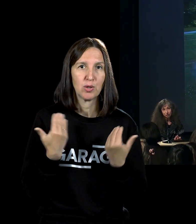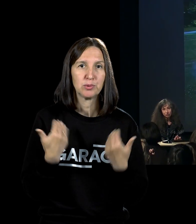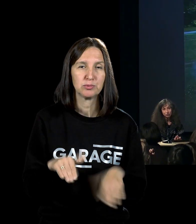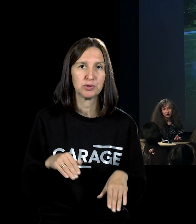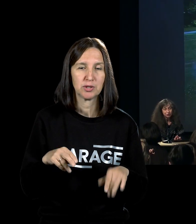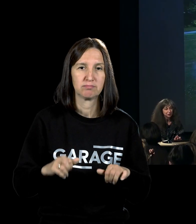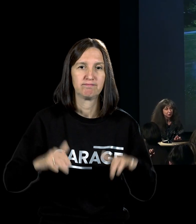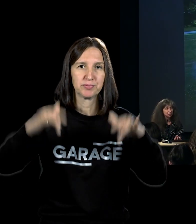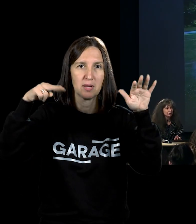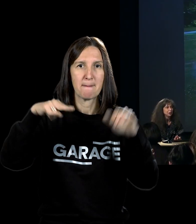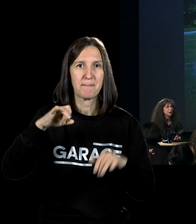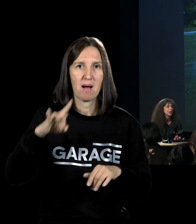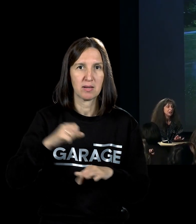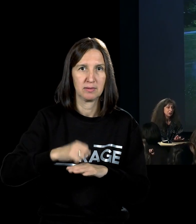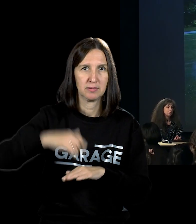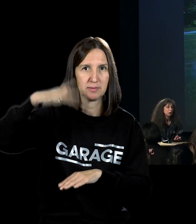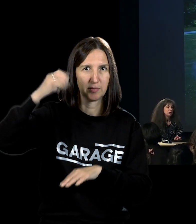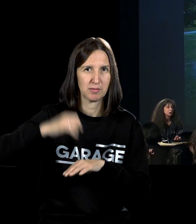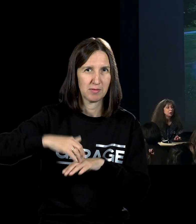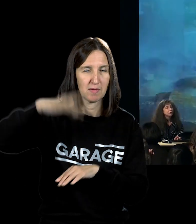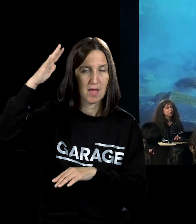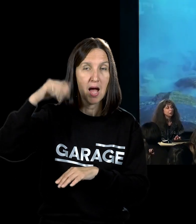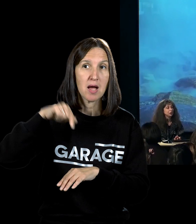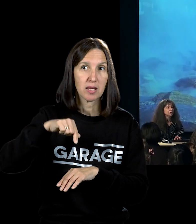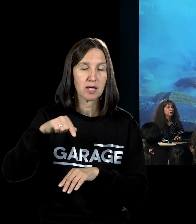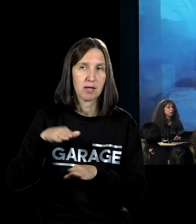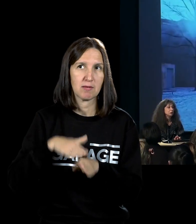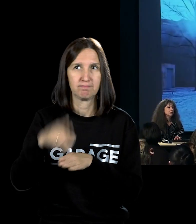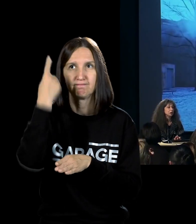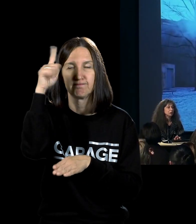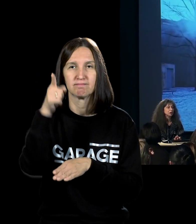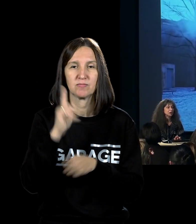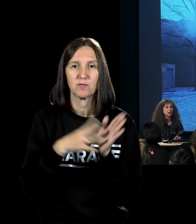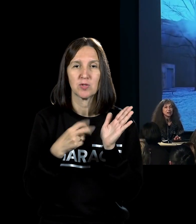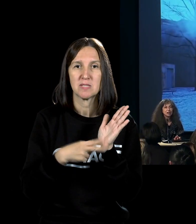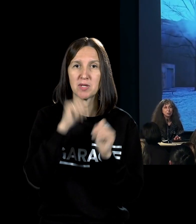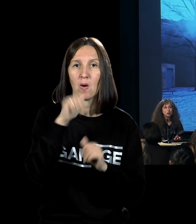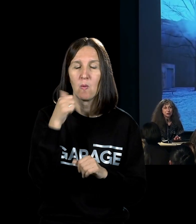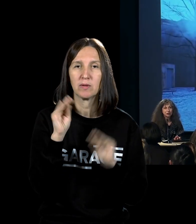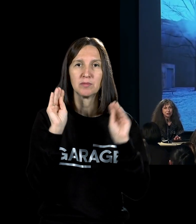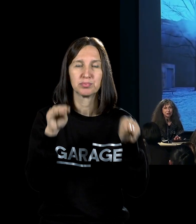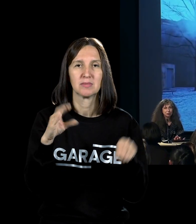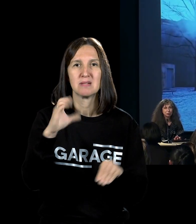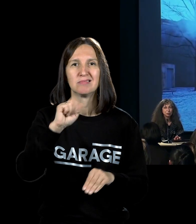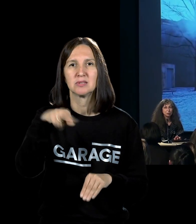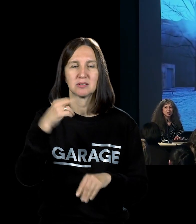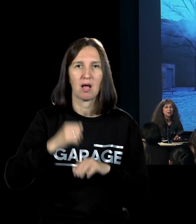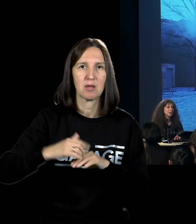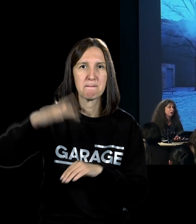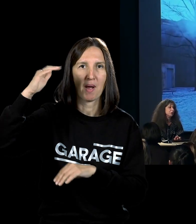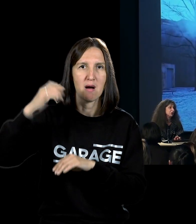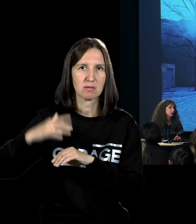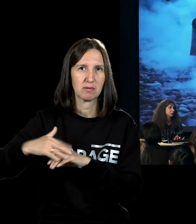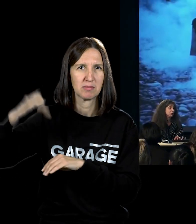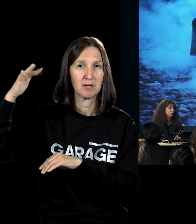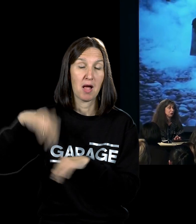пар, выбивающийся из-под земли, и который она осуществляет только в 70-е годы, вот такие вот сады пара, да, сады